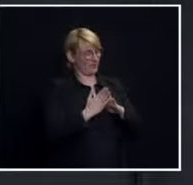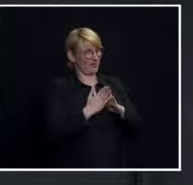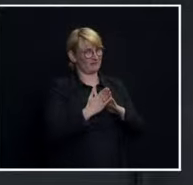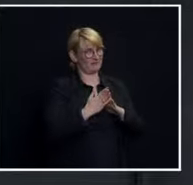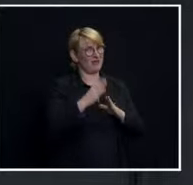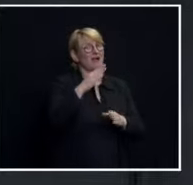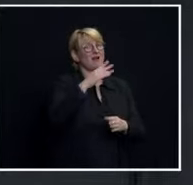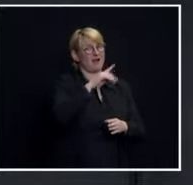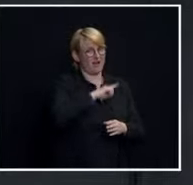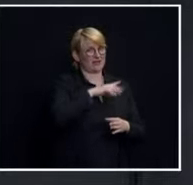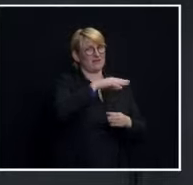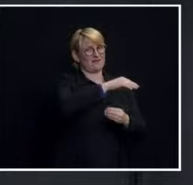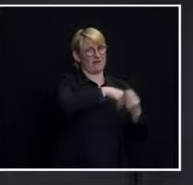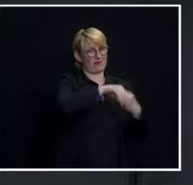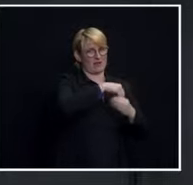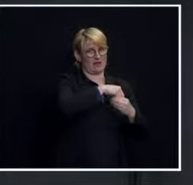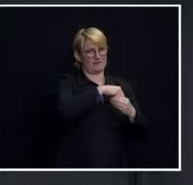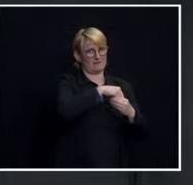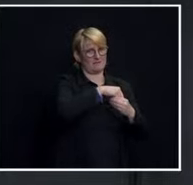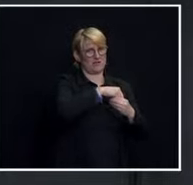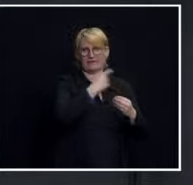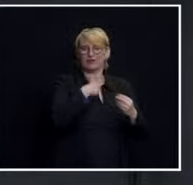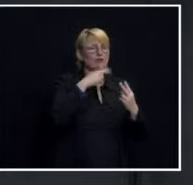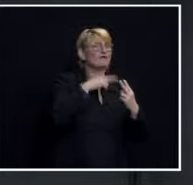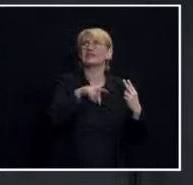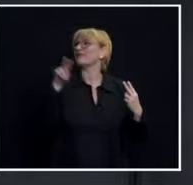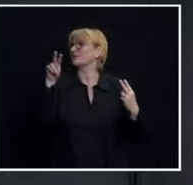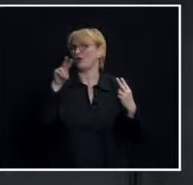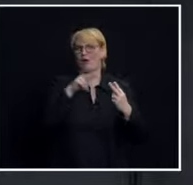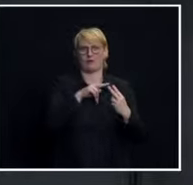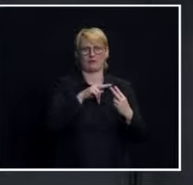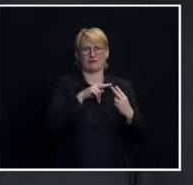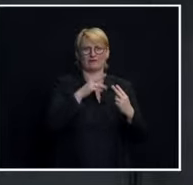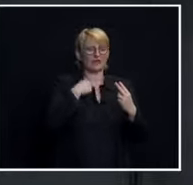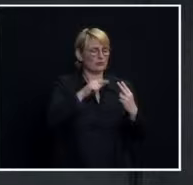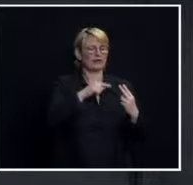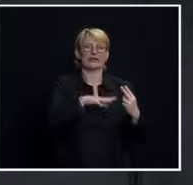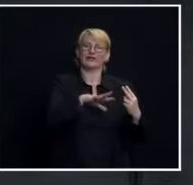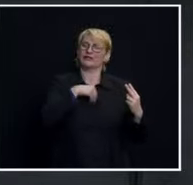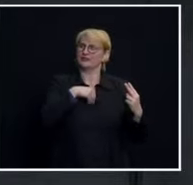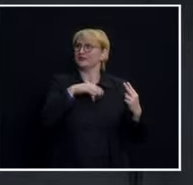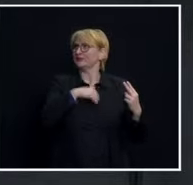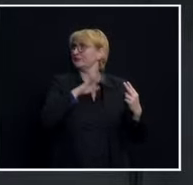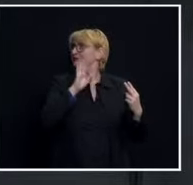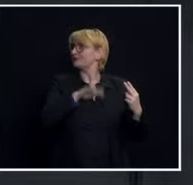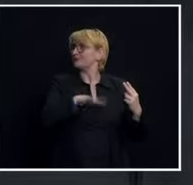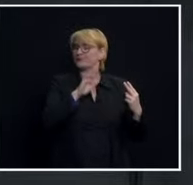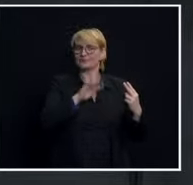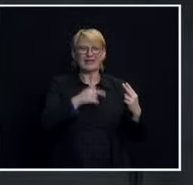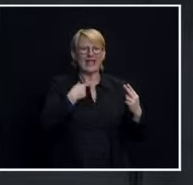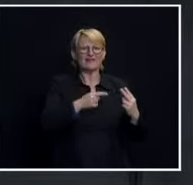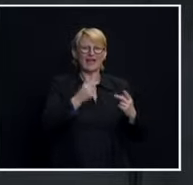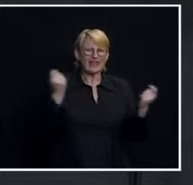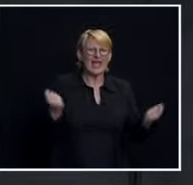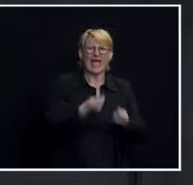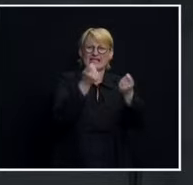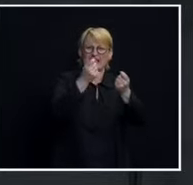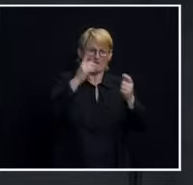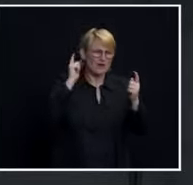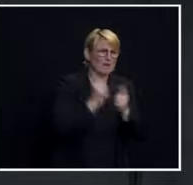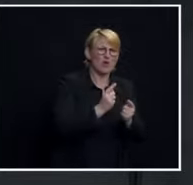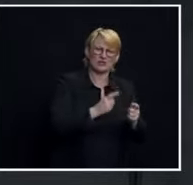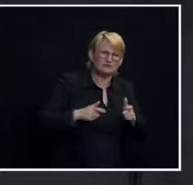Familie. Wir dürfen nicht wegschauen und wir dürfen es nicht teilnahmslos hinnehmen, wenn gehetzt wird, meine Damen und Herren.